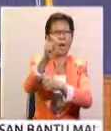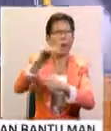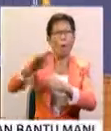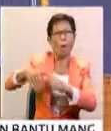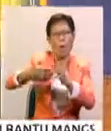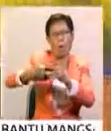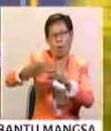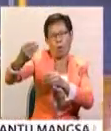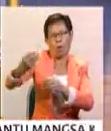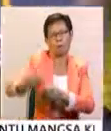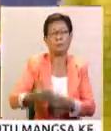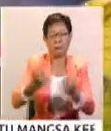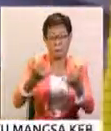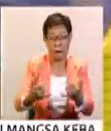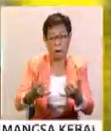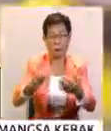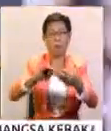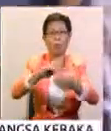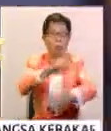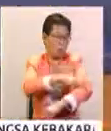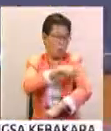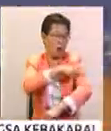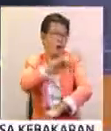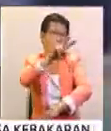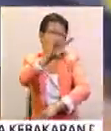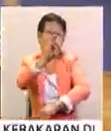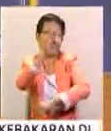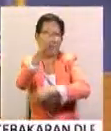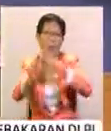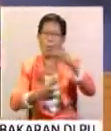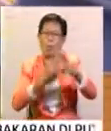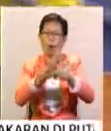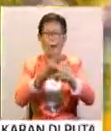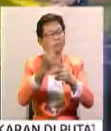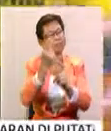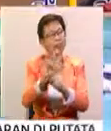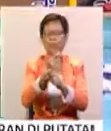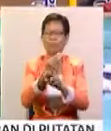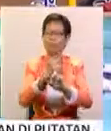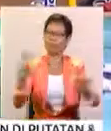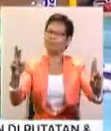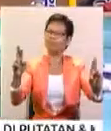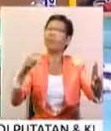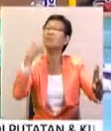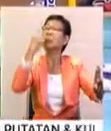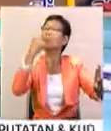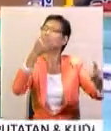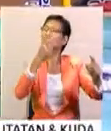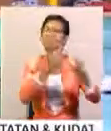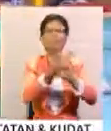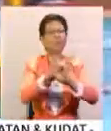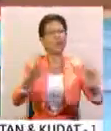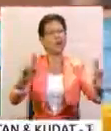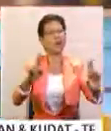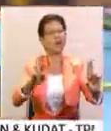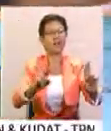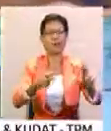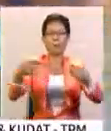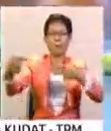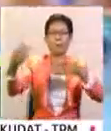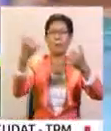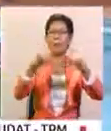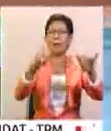dikeluarkan. Jin Wei kini berada kedudukan ranking ke-28 dunia tetap bersedia menghadapi sesiapa sahaja dan memberikan aksi